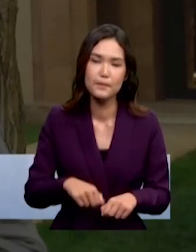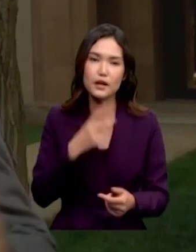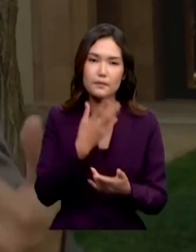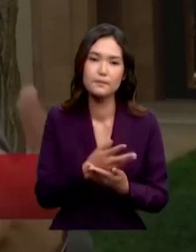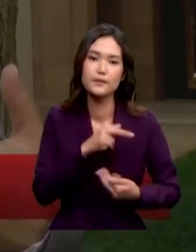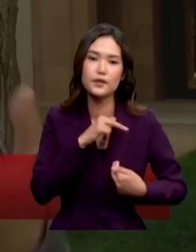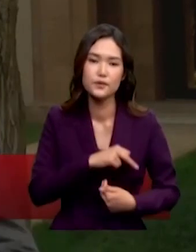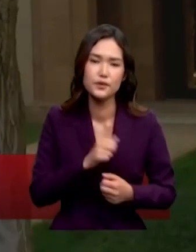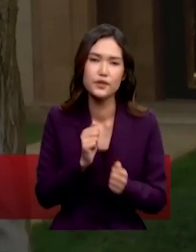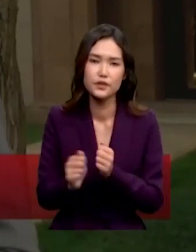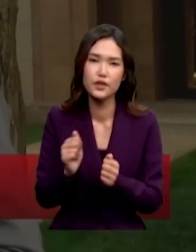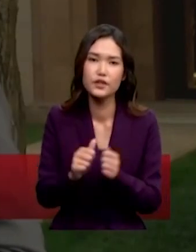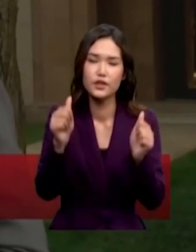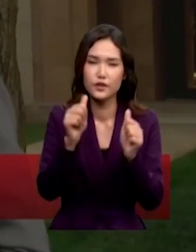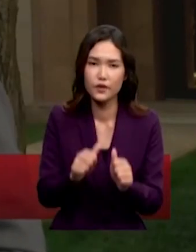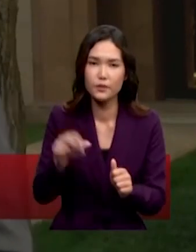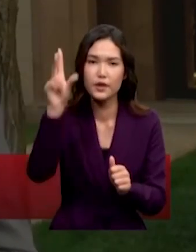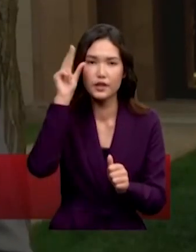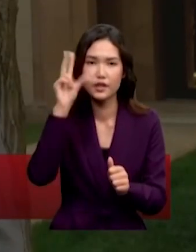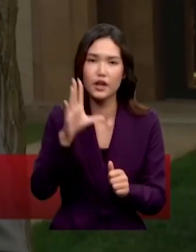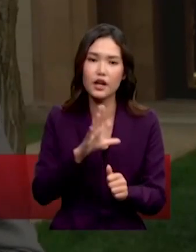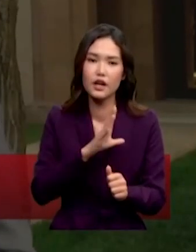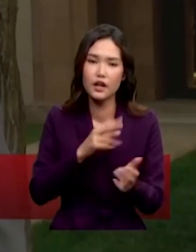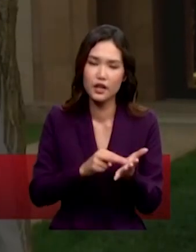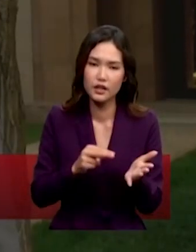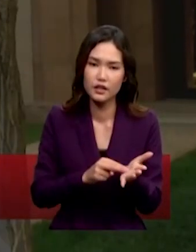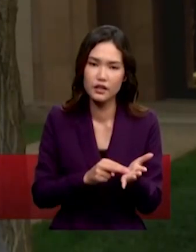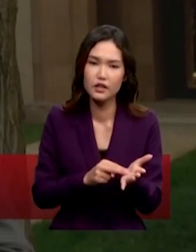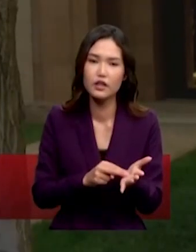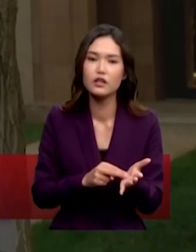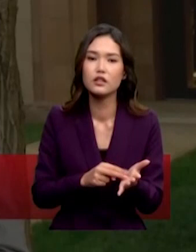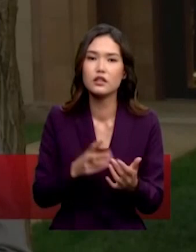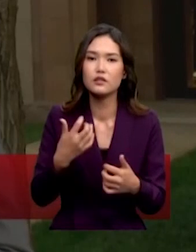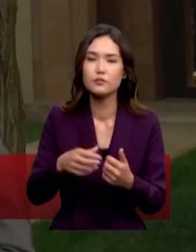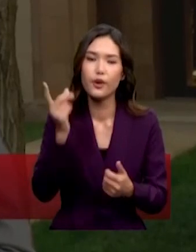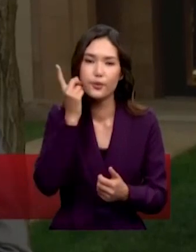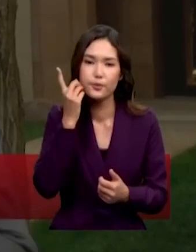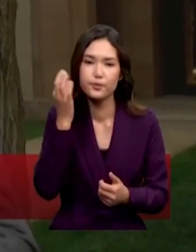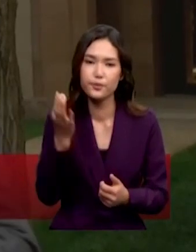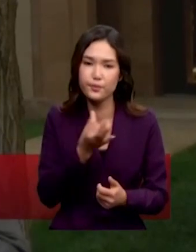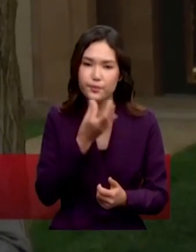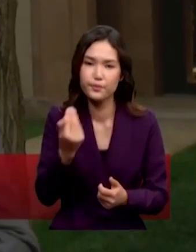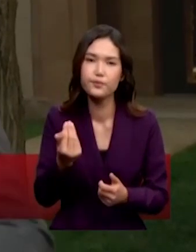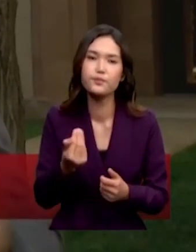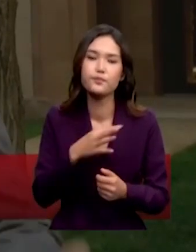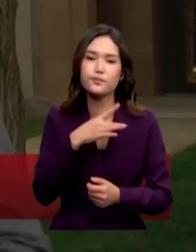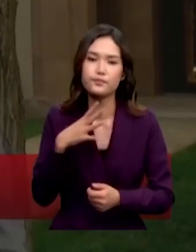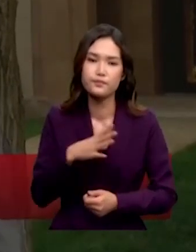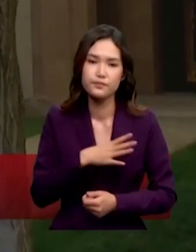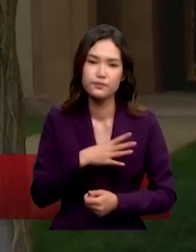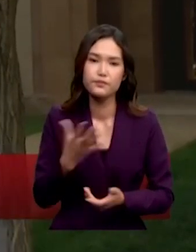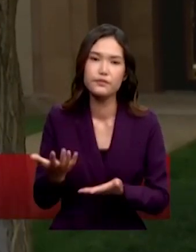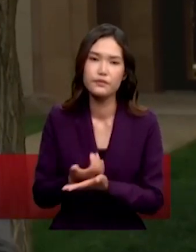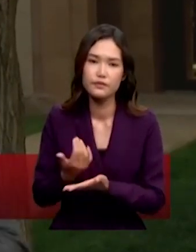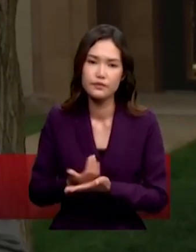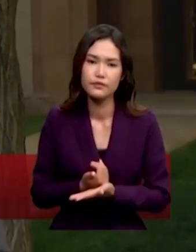части формирования тарифа на основе обоснованных затрат, ну и установление запрета на изменение условий, получается,